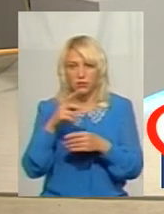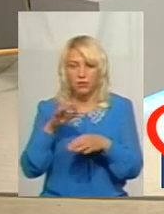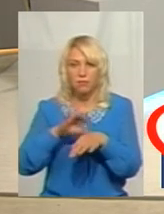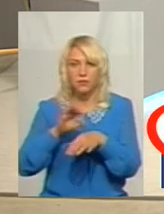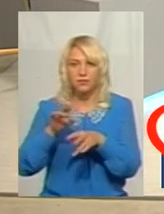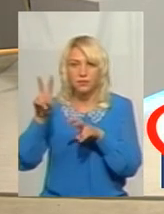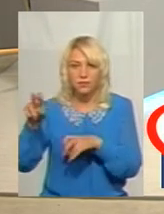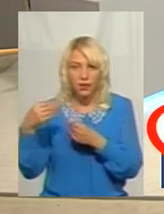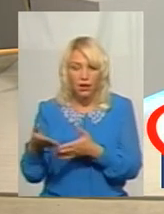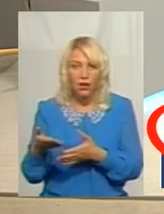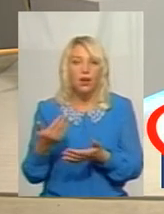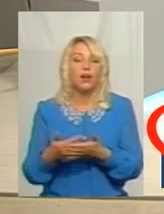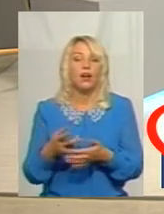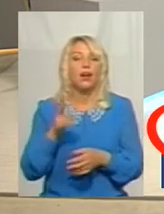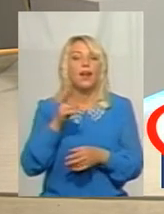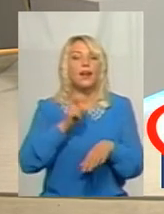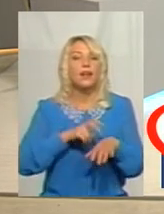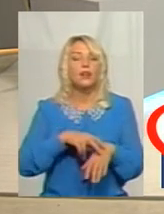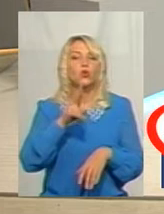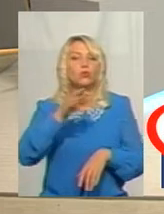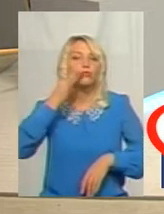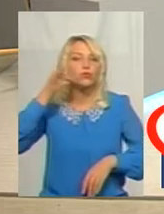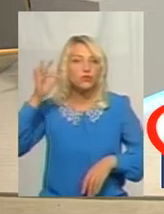на мене, то лікарі, які досвідчені, які,